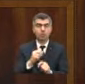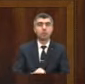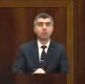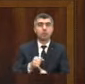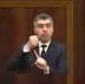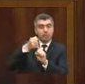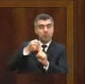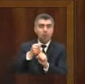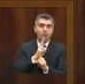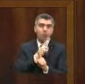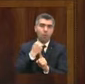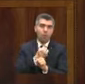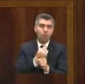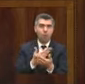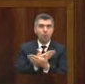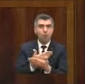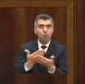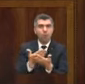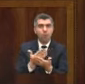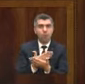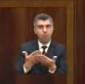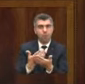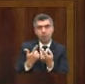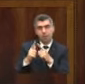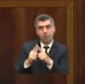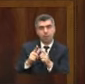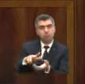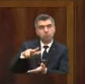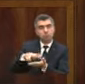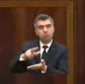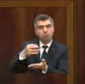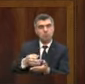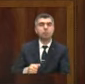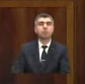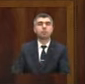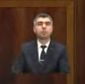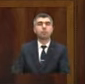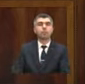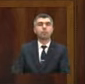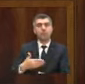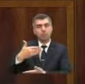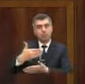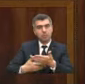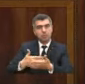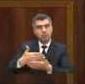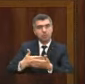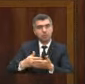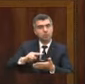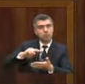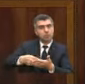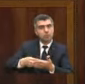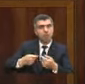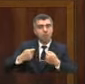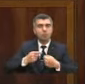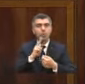الحكومة حاليا على تنزيل مقتضياته، حيث صادقت في هذا الإطار على مرسومه التطبيقي الذي يضع الإطار